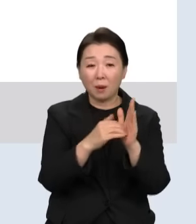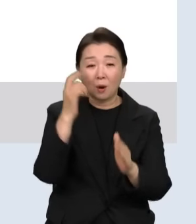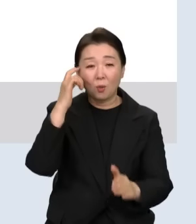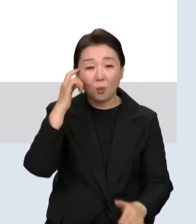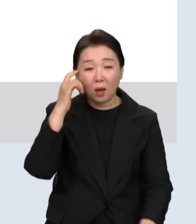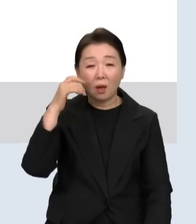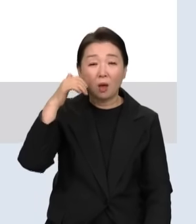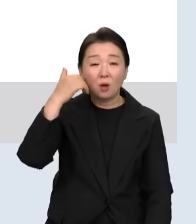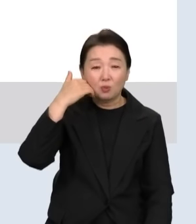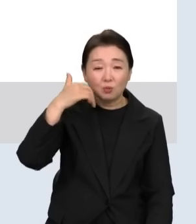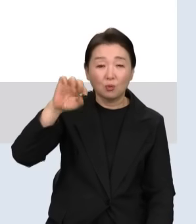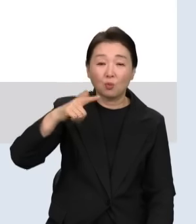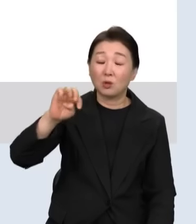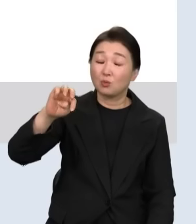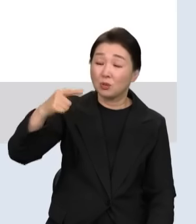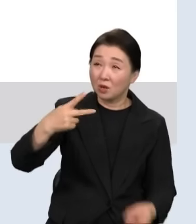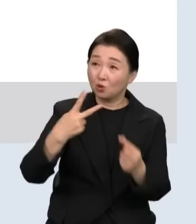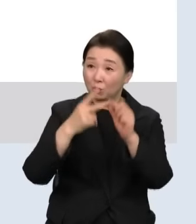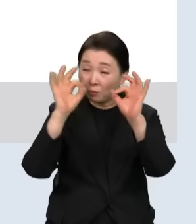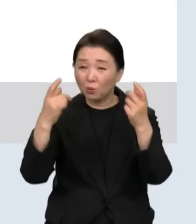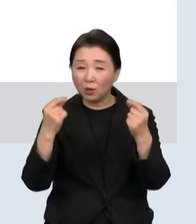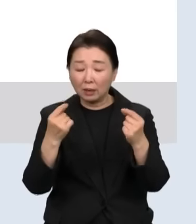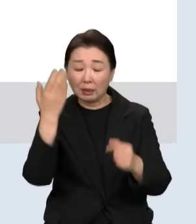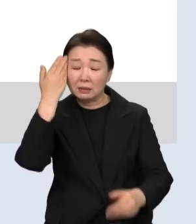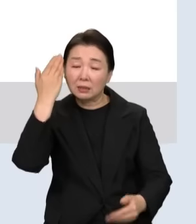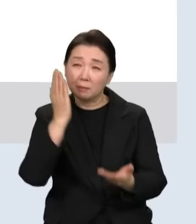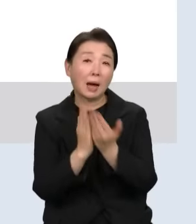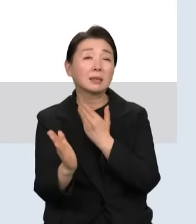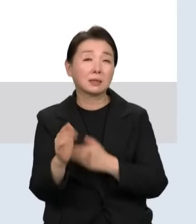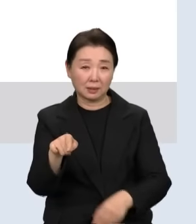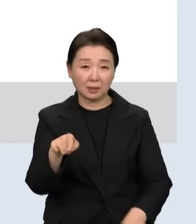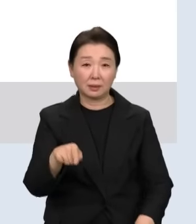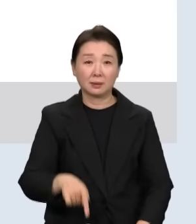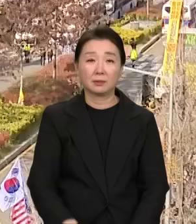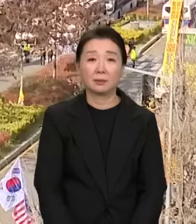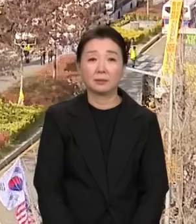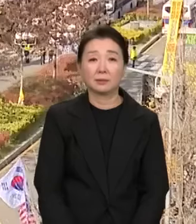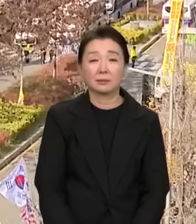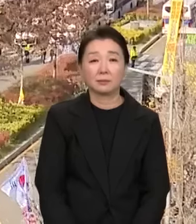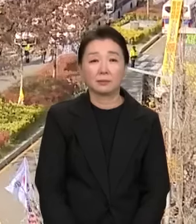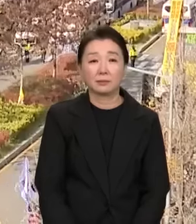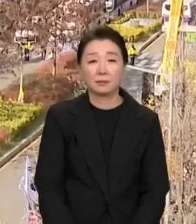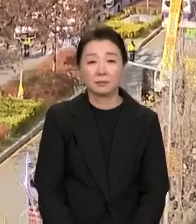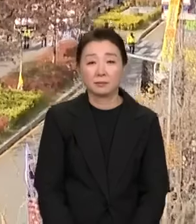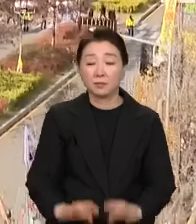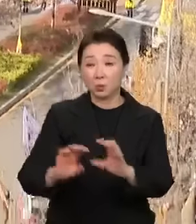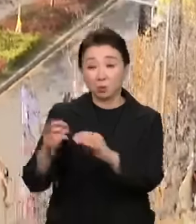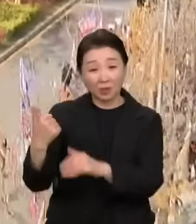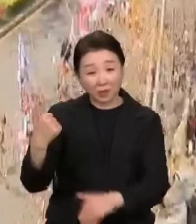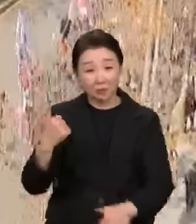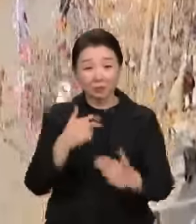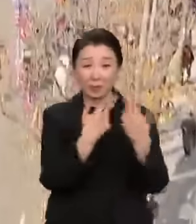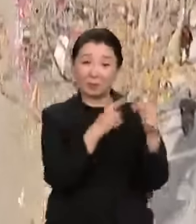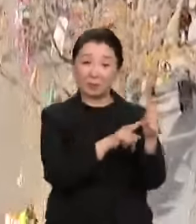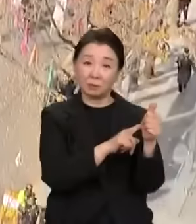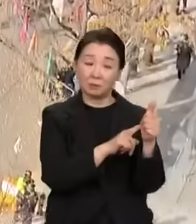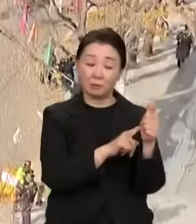느낌이다. 법리와 상식에 부합하지 않는다며 이런 주장에 힘을 보탰습니다. 당초 국민의힘은 이재명